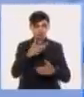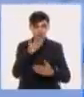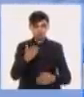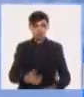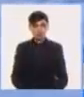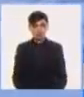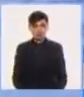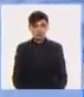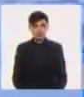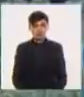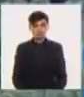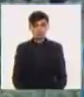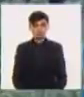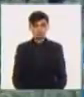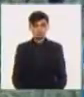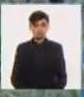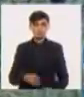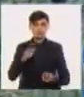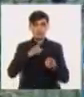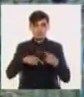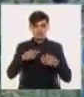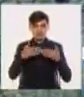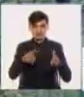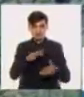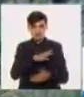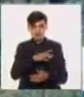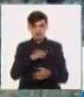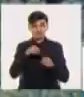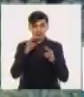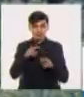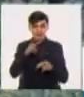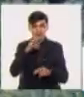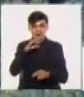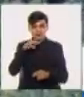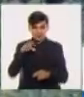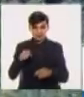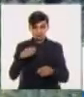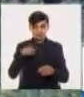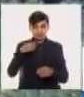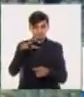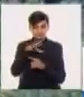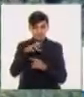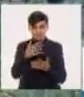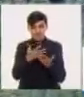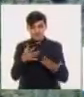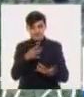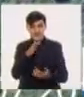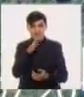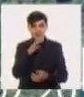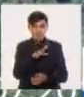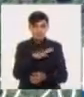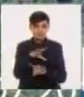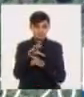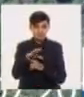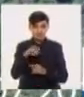выдавалось. Мы открыли спутниковые карты и загрузили снимки разных лет. И там очень четко и